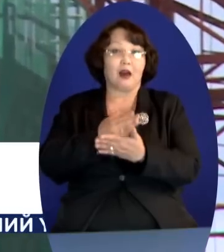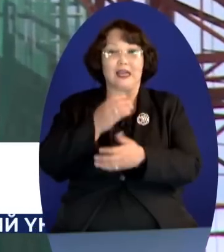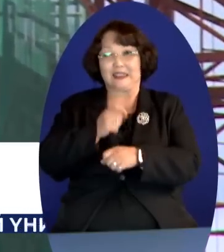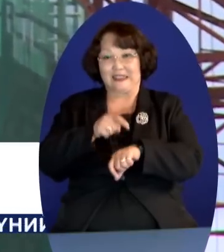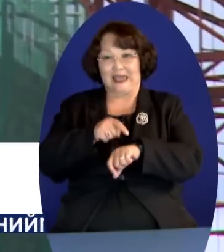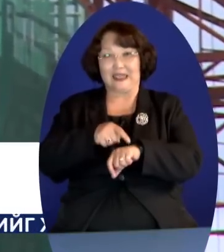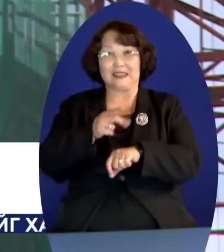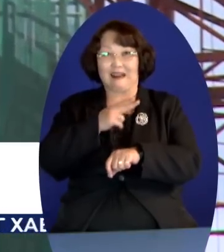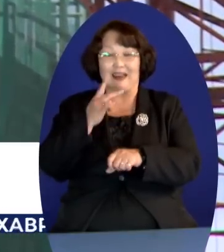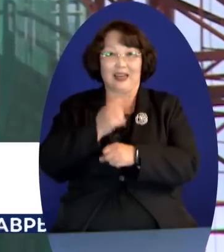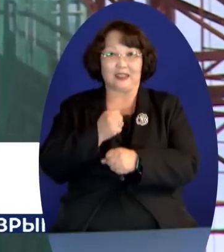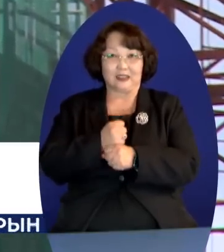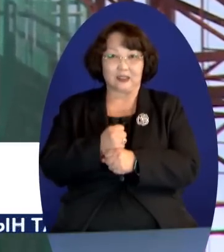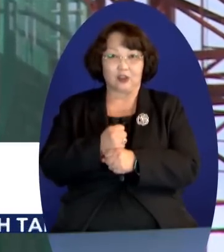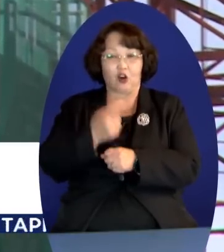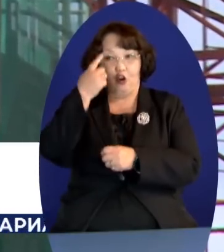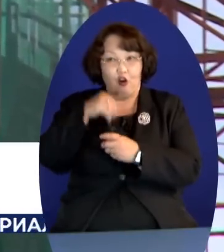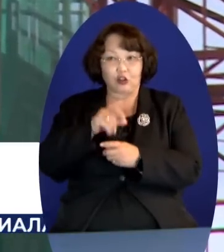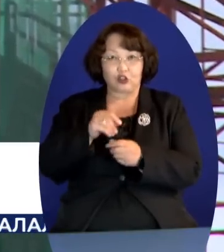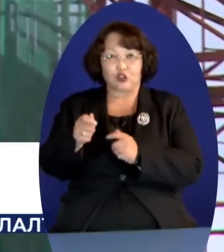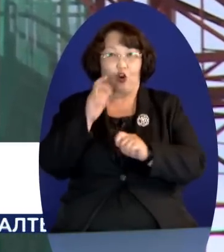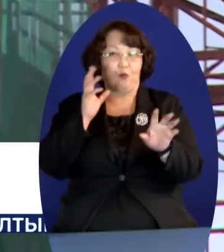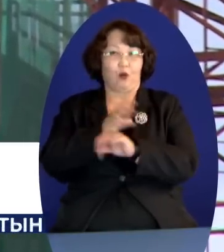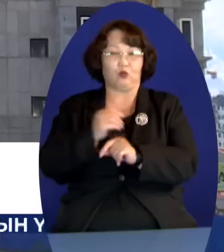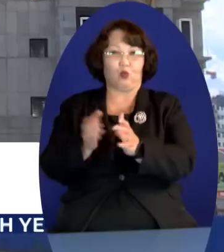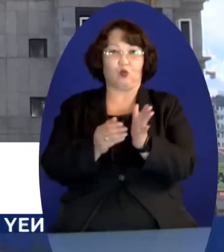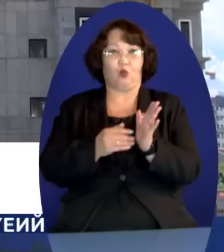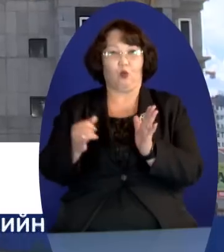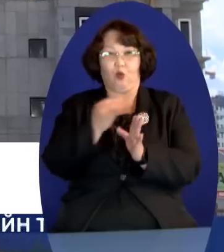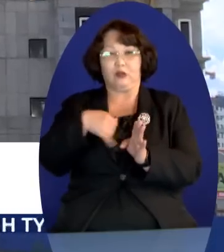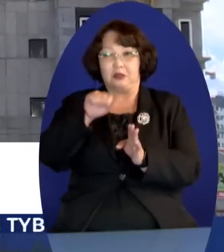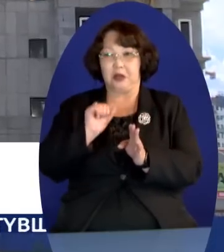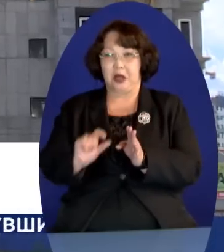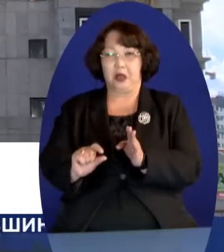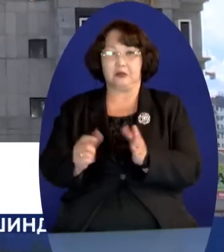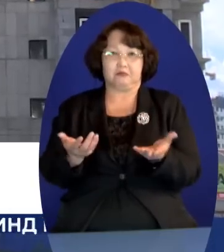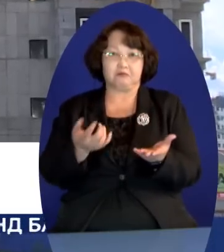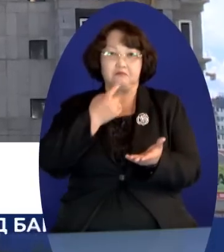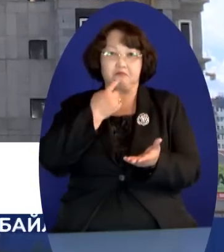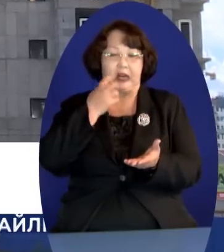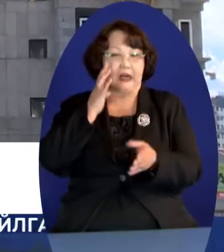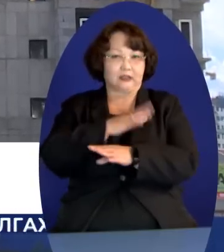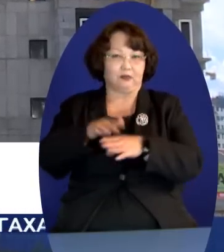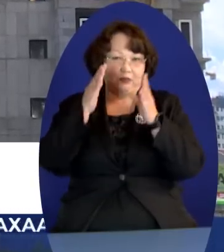ажил гэсэн ойлголт шин тутам зохицуулалт хангалтгүй зөвлөмжж муу байгаад шийдэл хэрэгтэй байна.